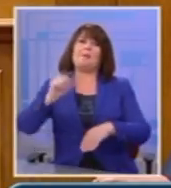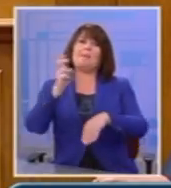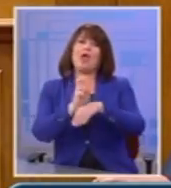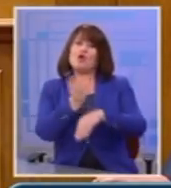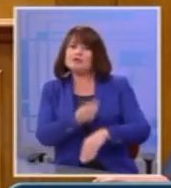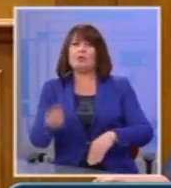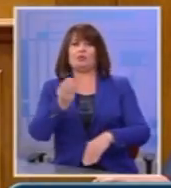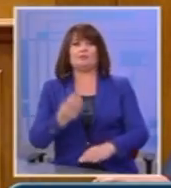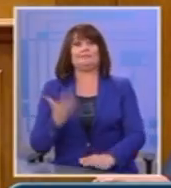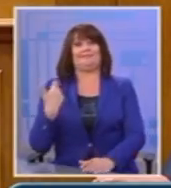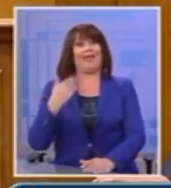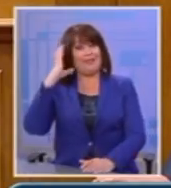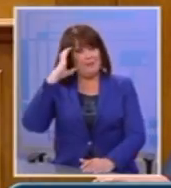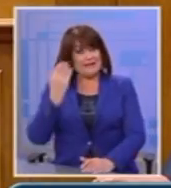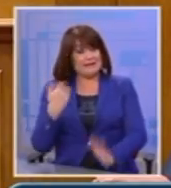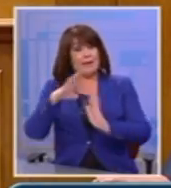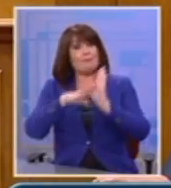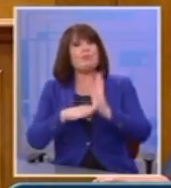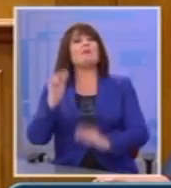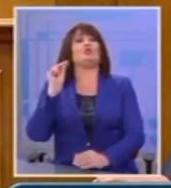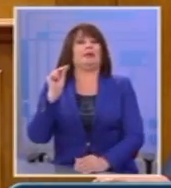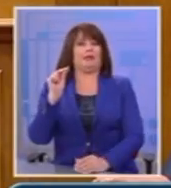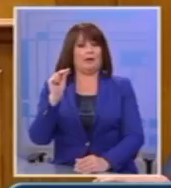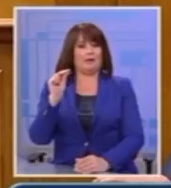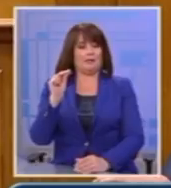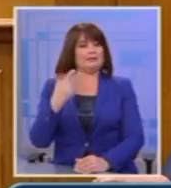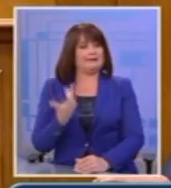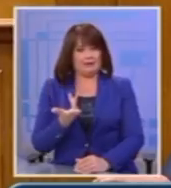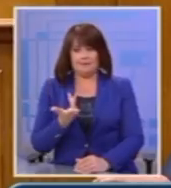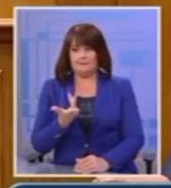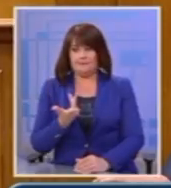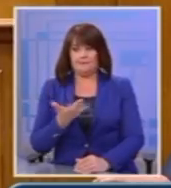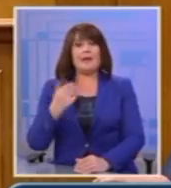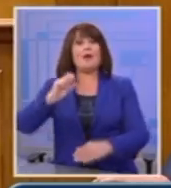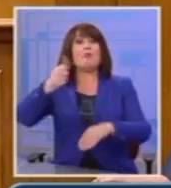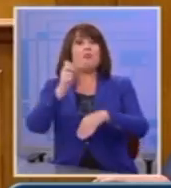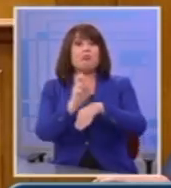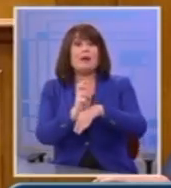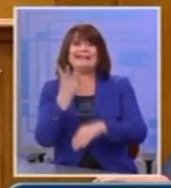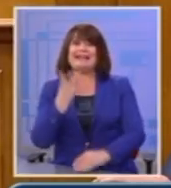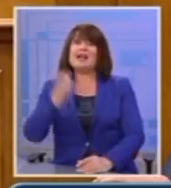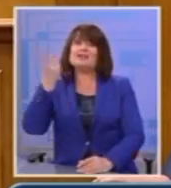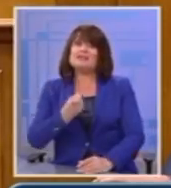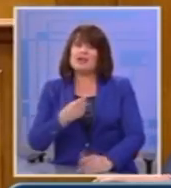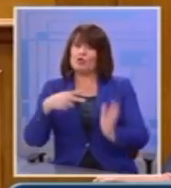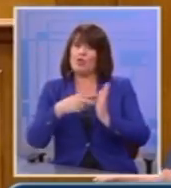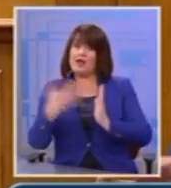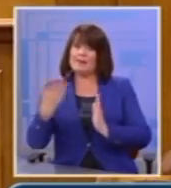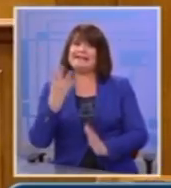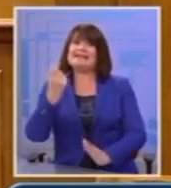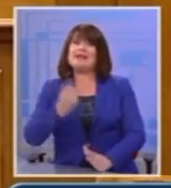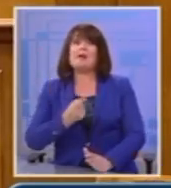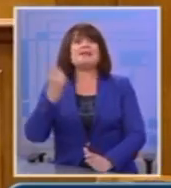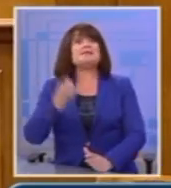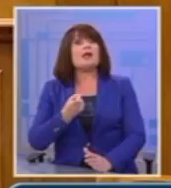Σας θυμίζω ότι στο προηγούμενο πρόγραμμα είχαμε δεσμευθεί σε πρωτογενή πλεονάσματα 3% για το 2015,